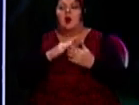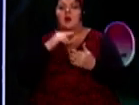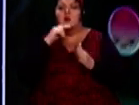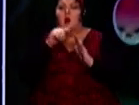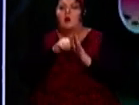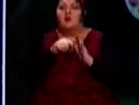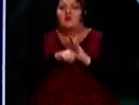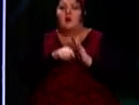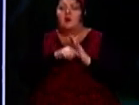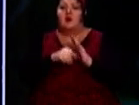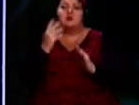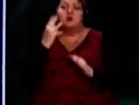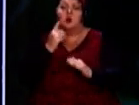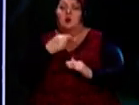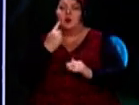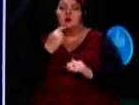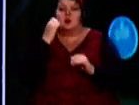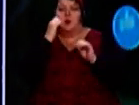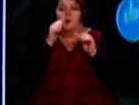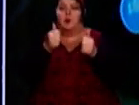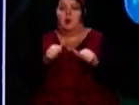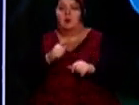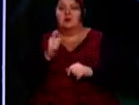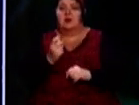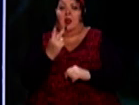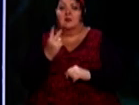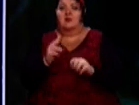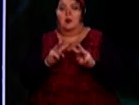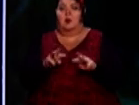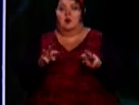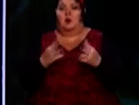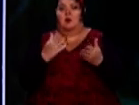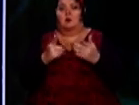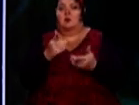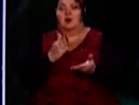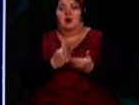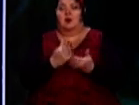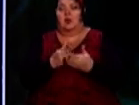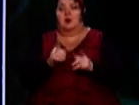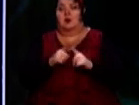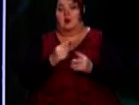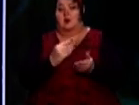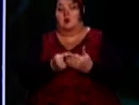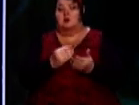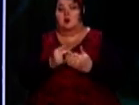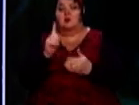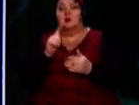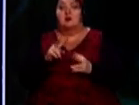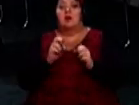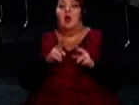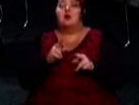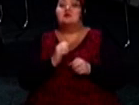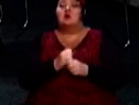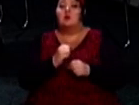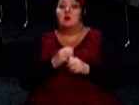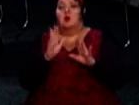увазі, коли каже про пам'ятник за 2 мільйони. Ну, напевно, в неї є кошторис на такий пам'ятник, і вона знає, як це робити.